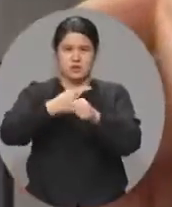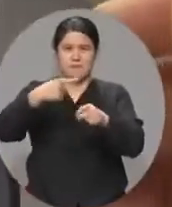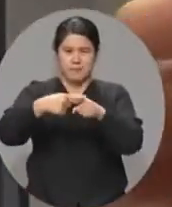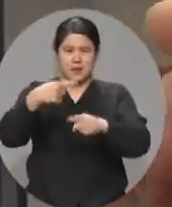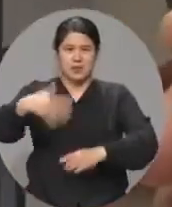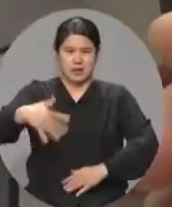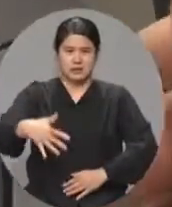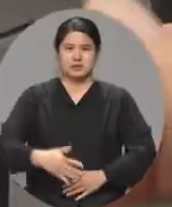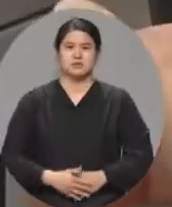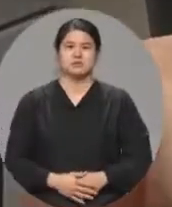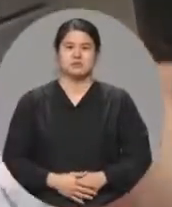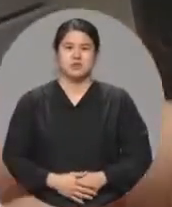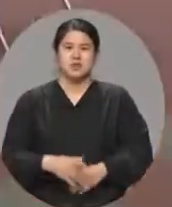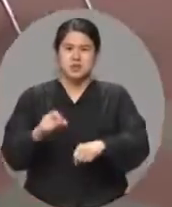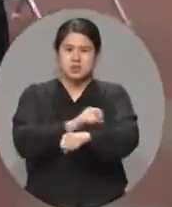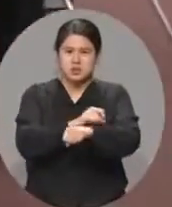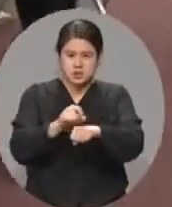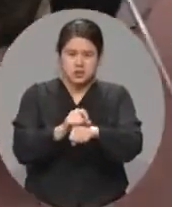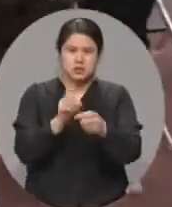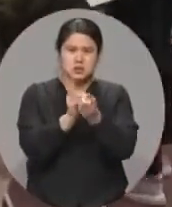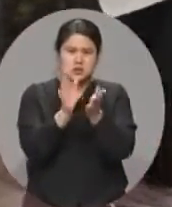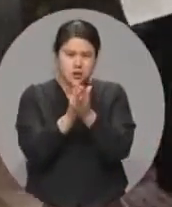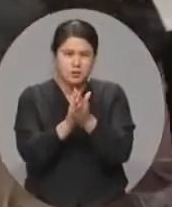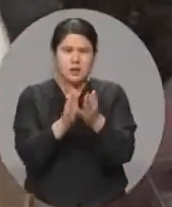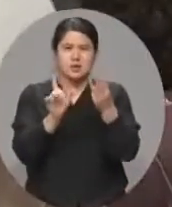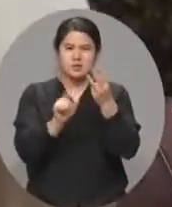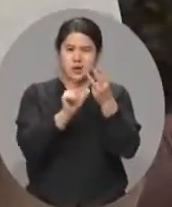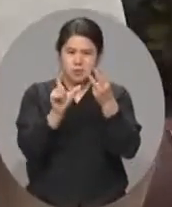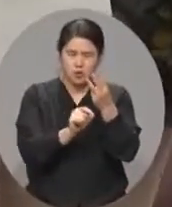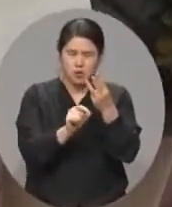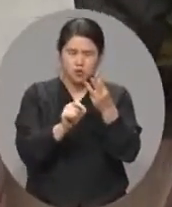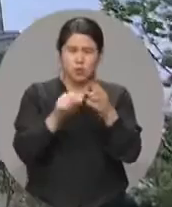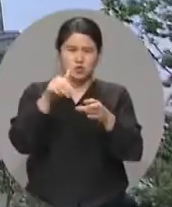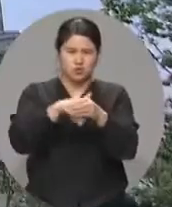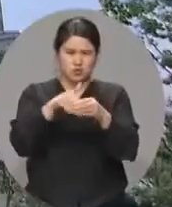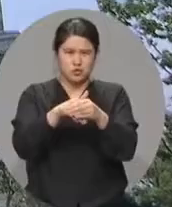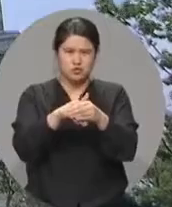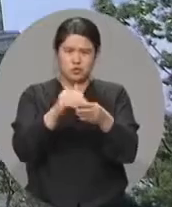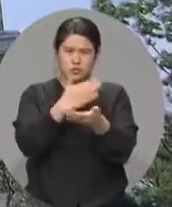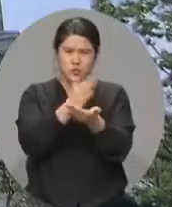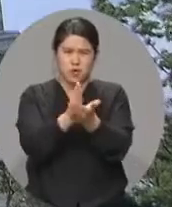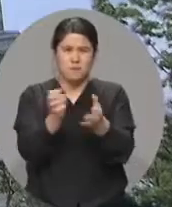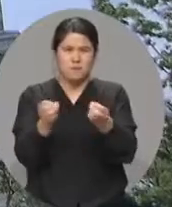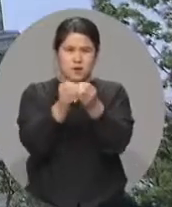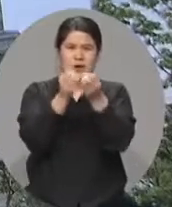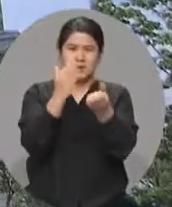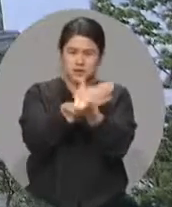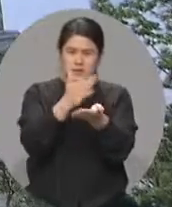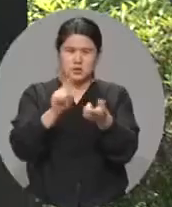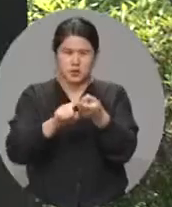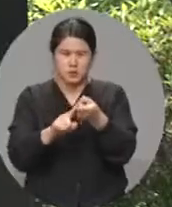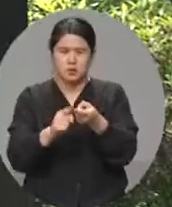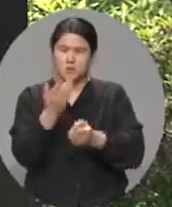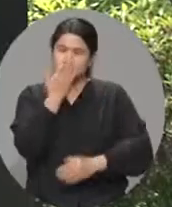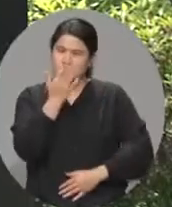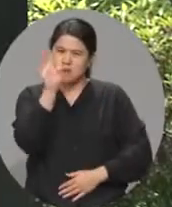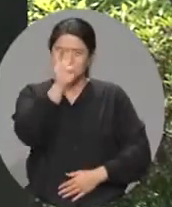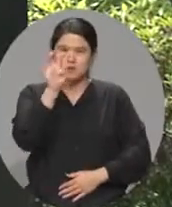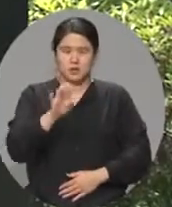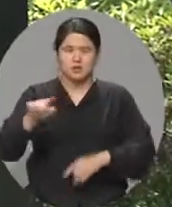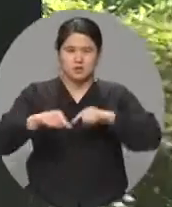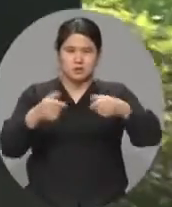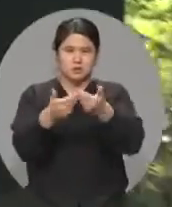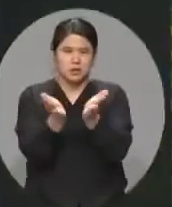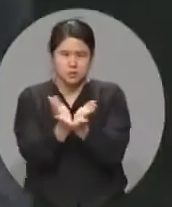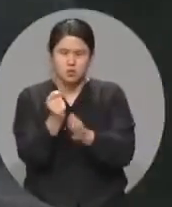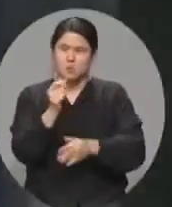반이 남은 상황. 특히 직전 3월 대선까지 맞물리는 등 변수가 많아 통상 가능성 정도만 열어두는